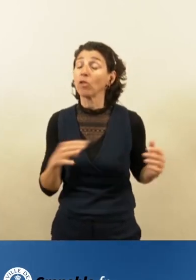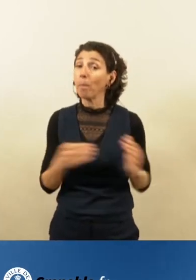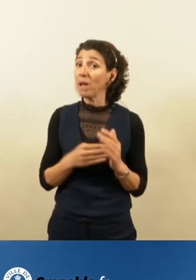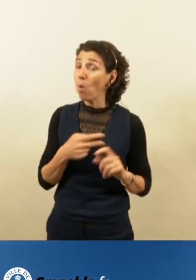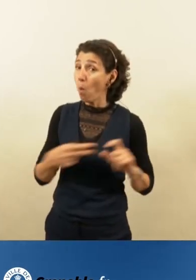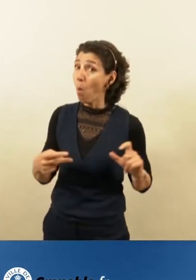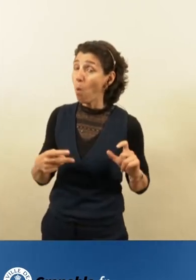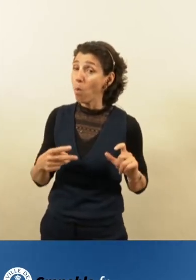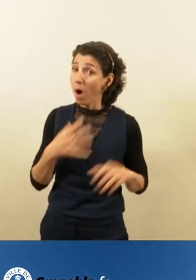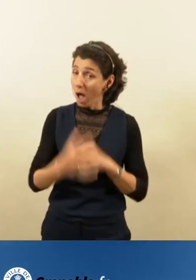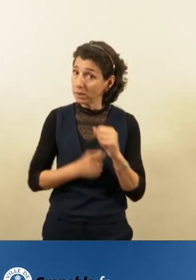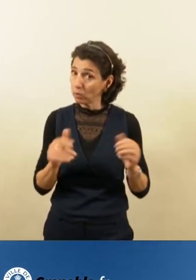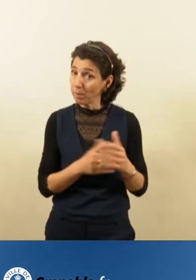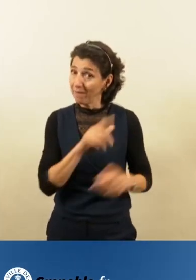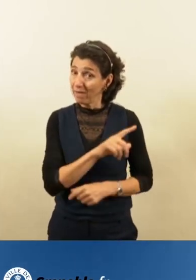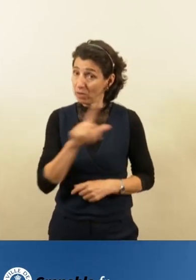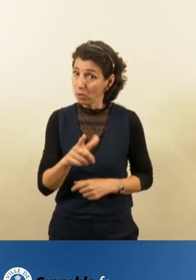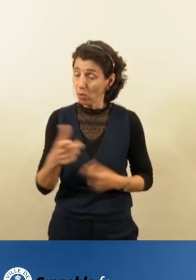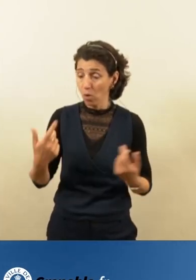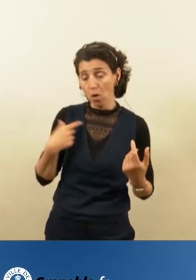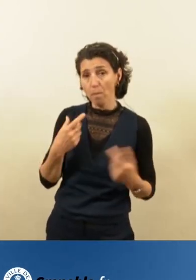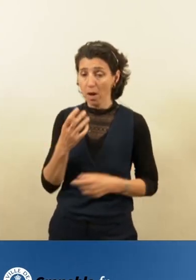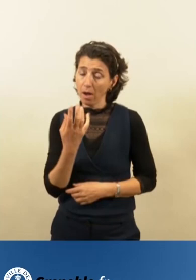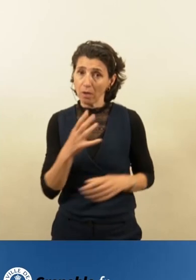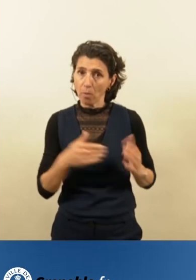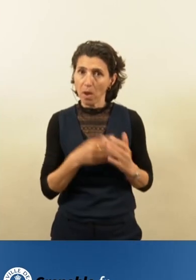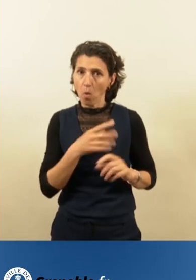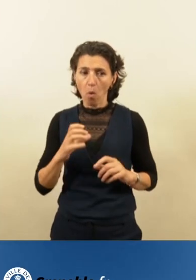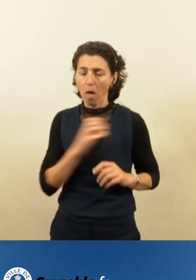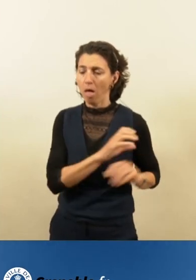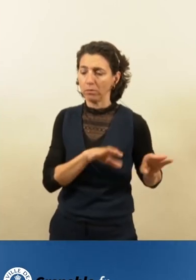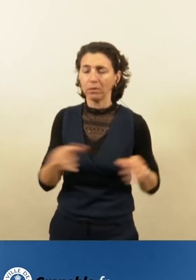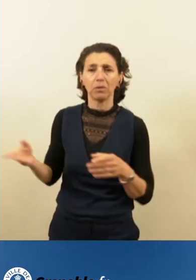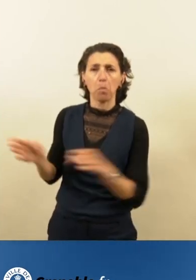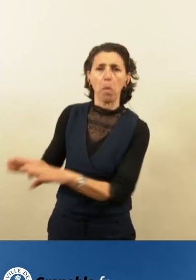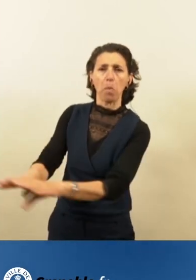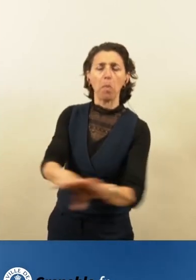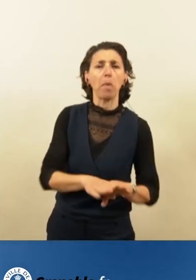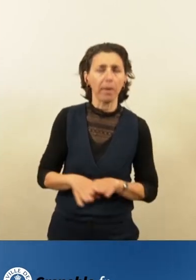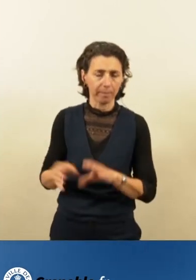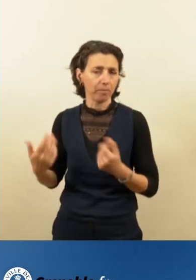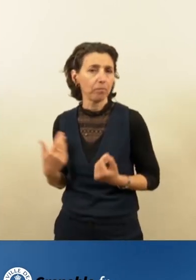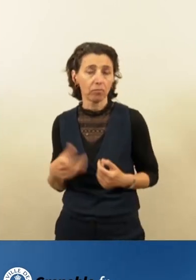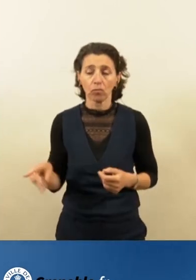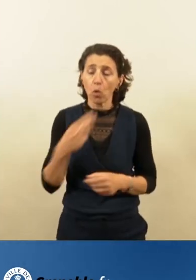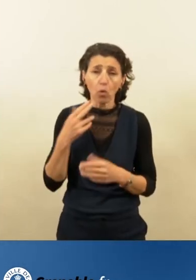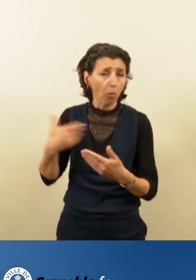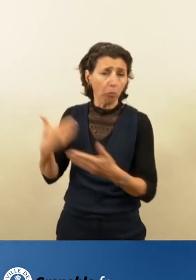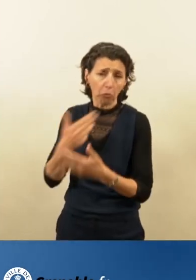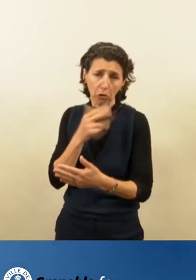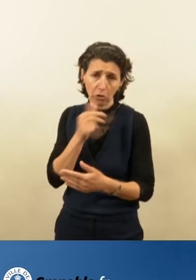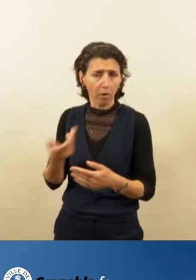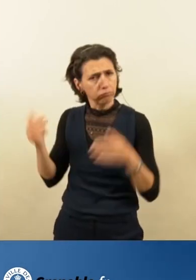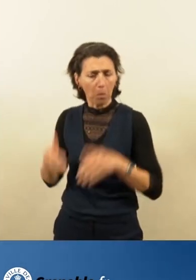pour condamner 800 bouches de lavage qui n'étaient déjà plus donc utilisé assumez votre idéologie